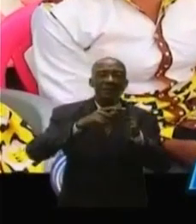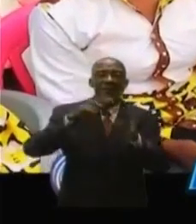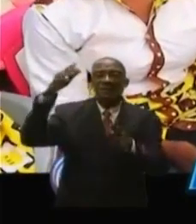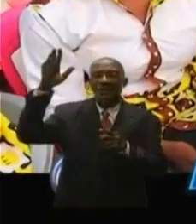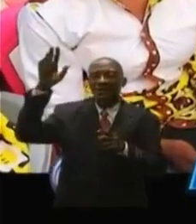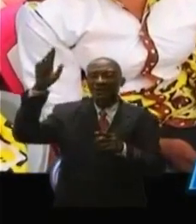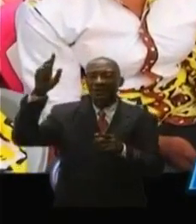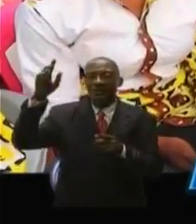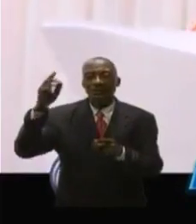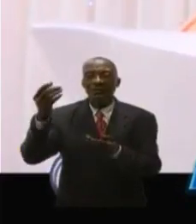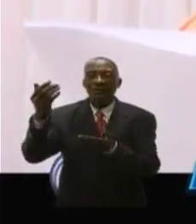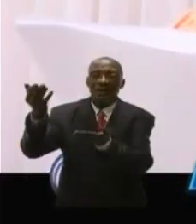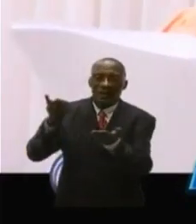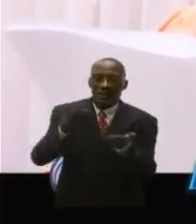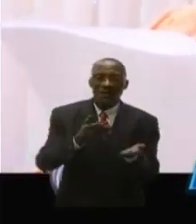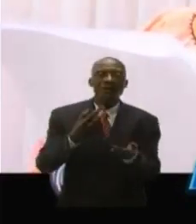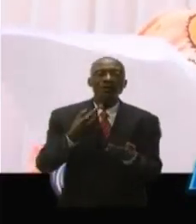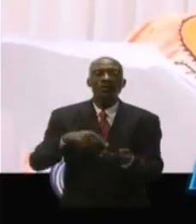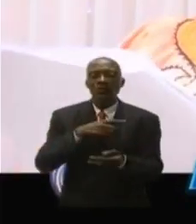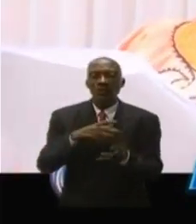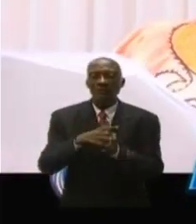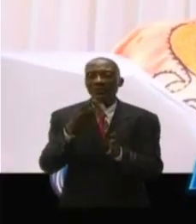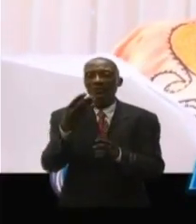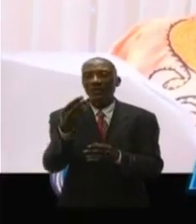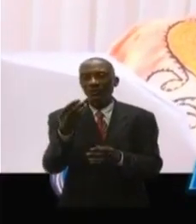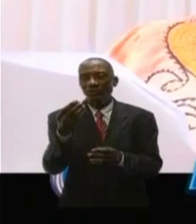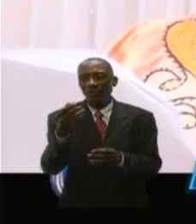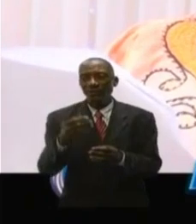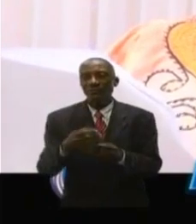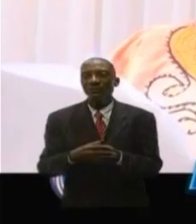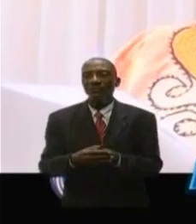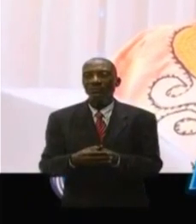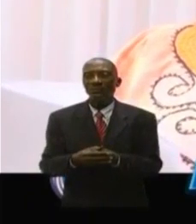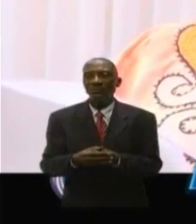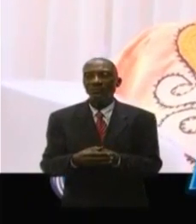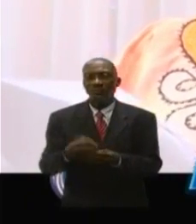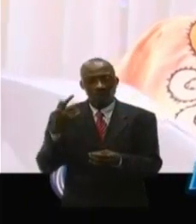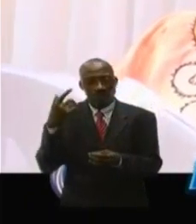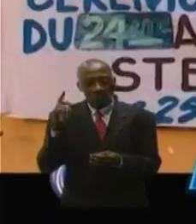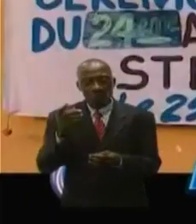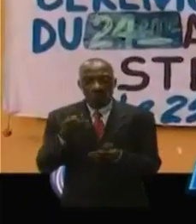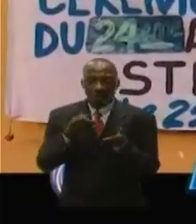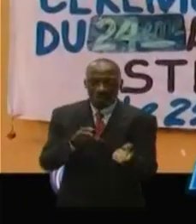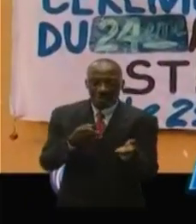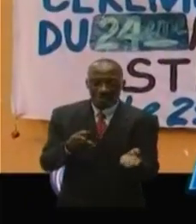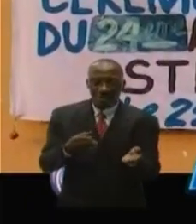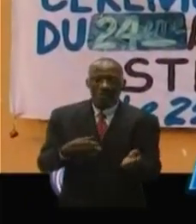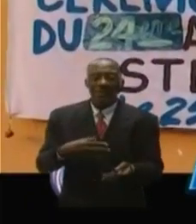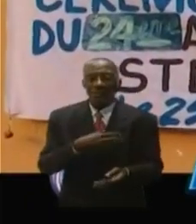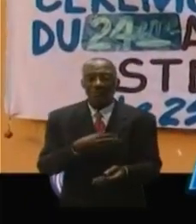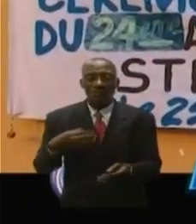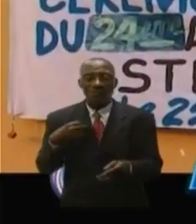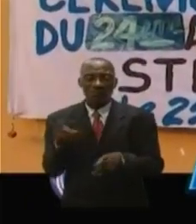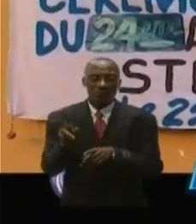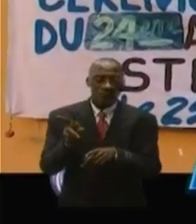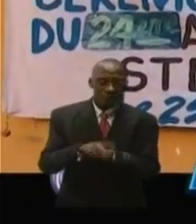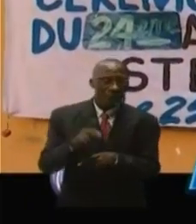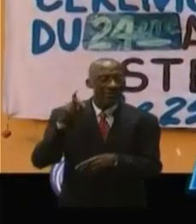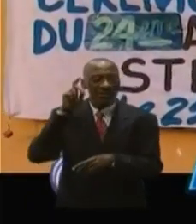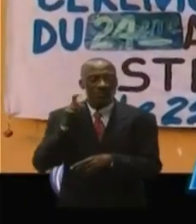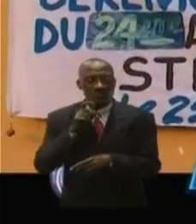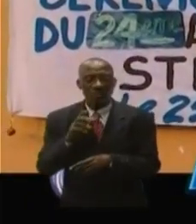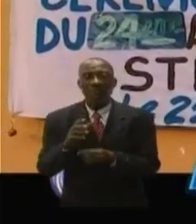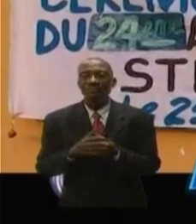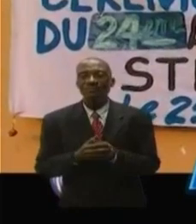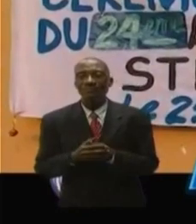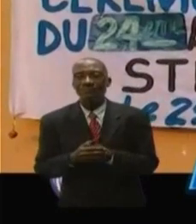que les solutions attendues par ces vulnérables soient trouvées. 24 ans de